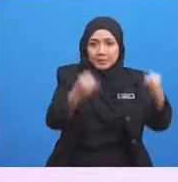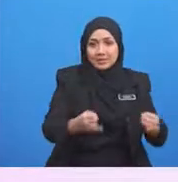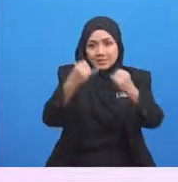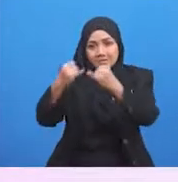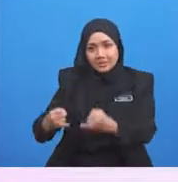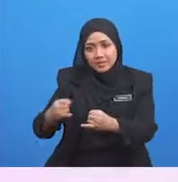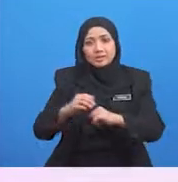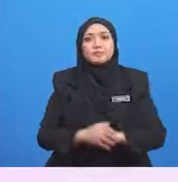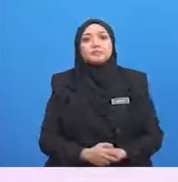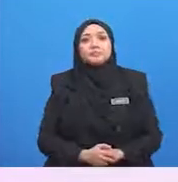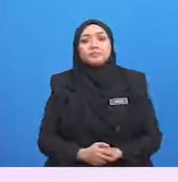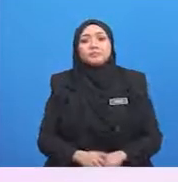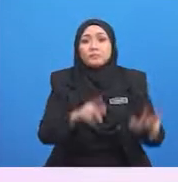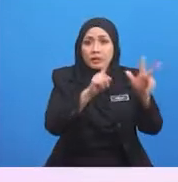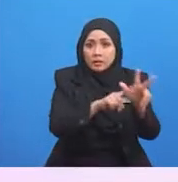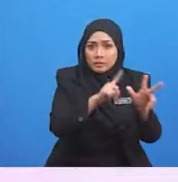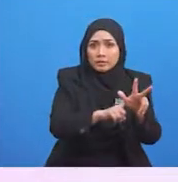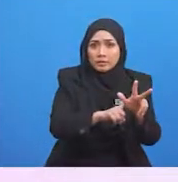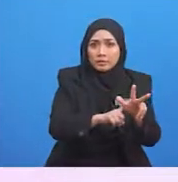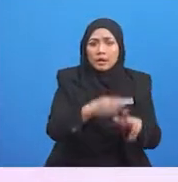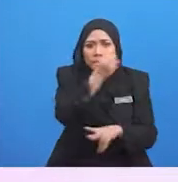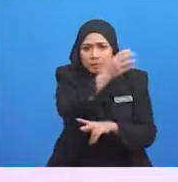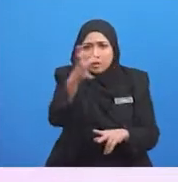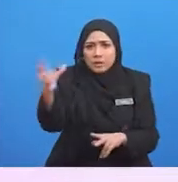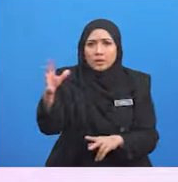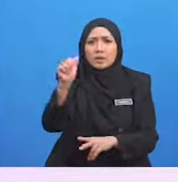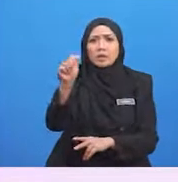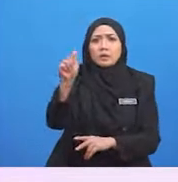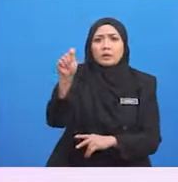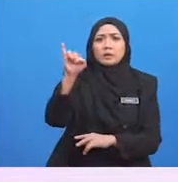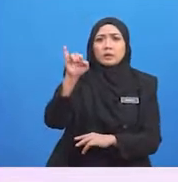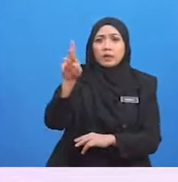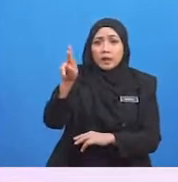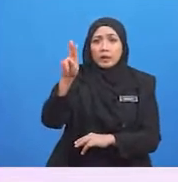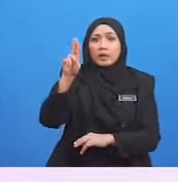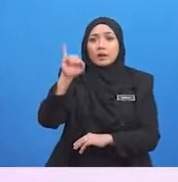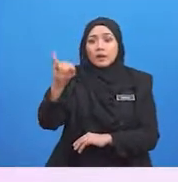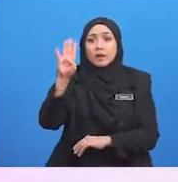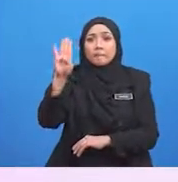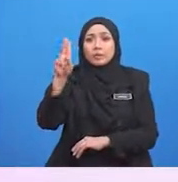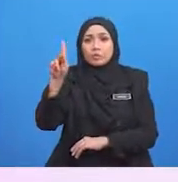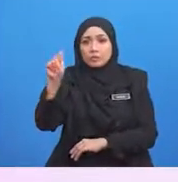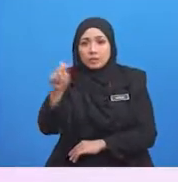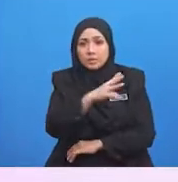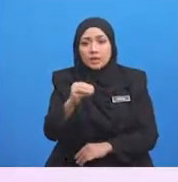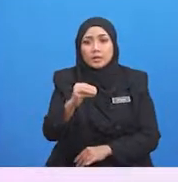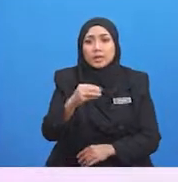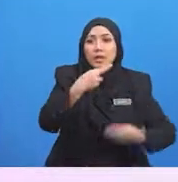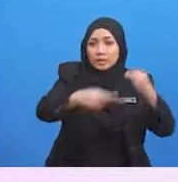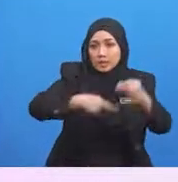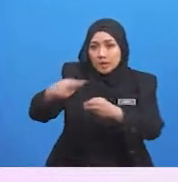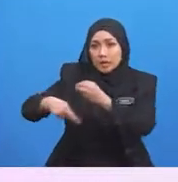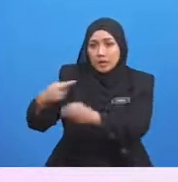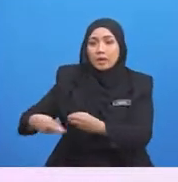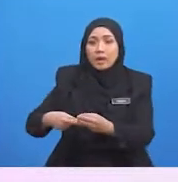pelajar mestilah mampu untuk menjelaskan atribut produk dan kitar hayat produk.